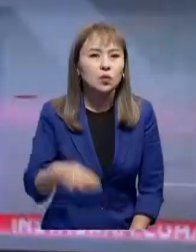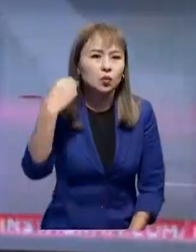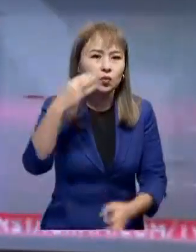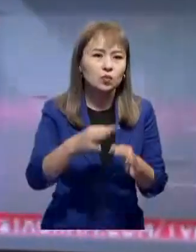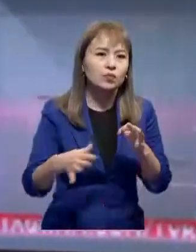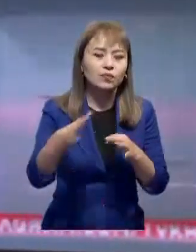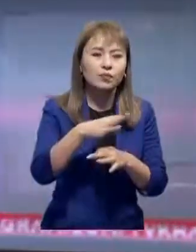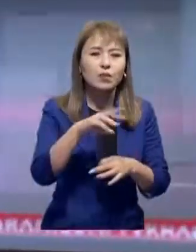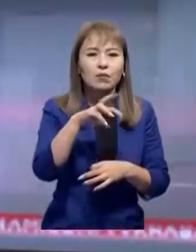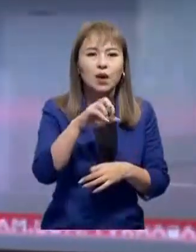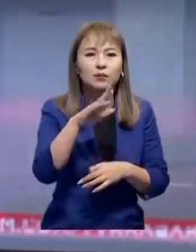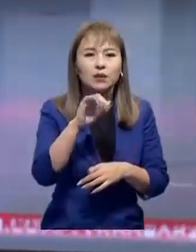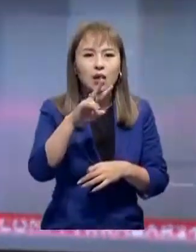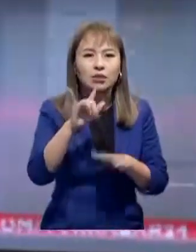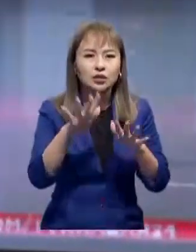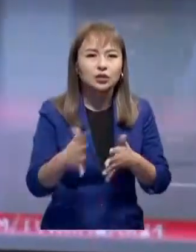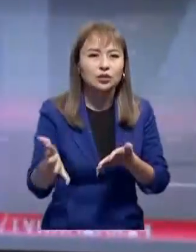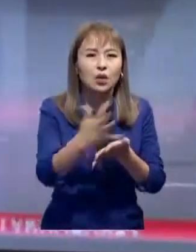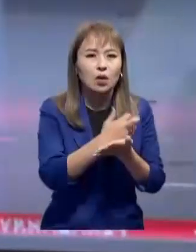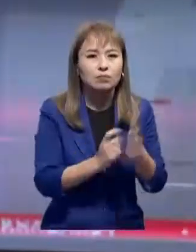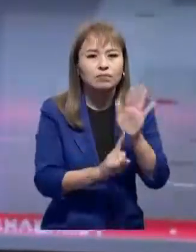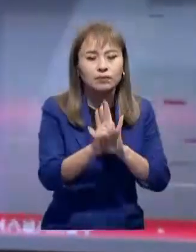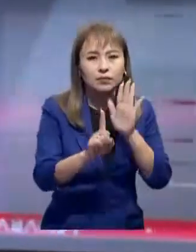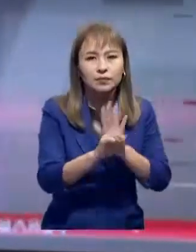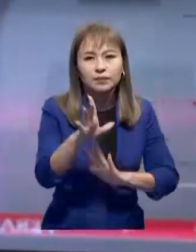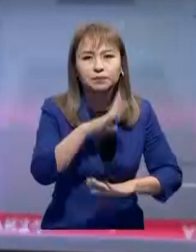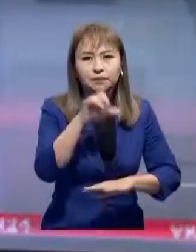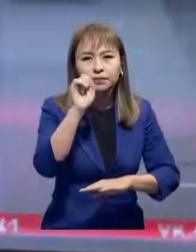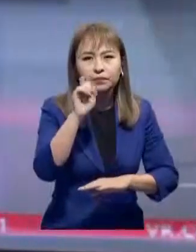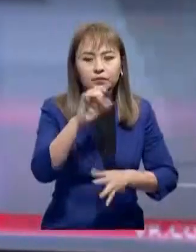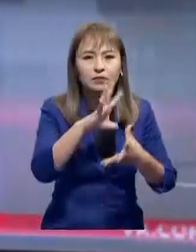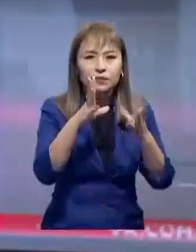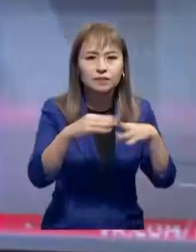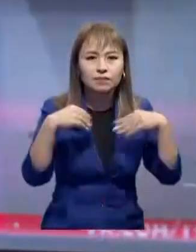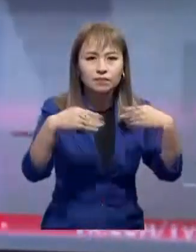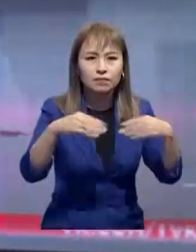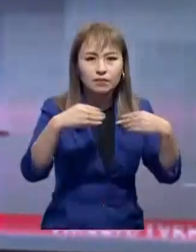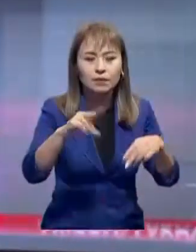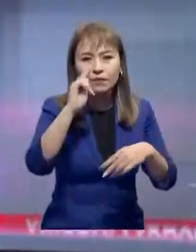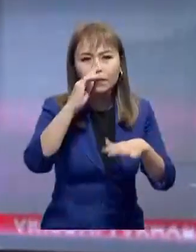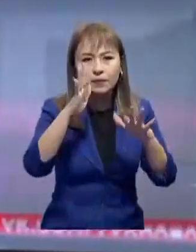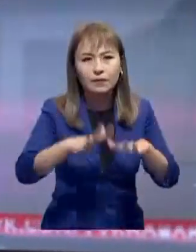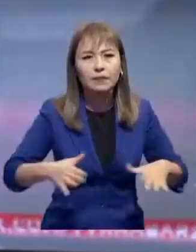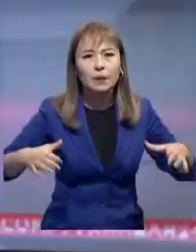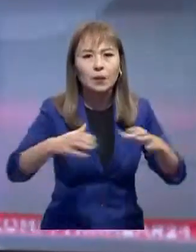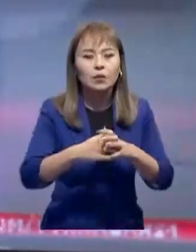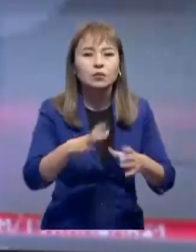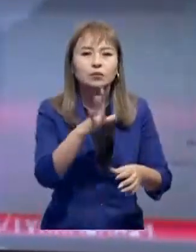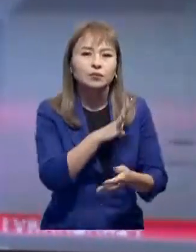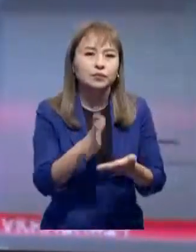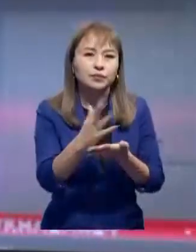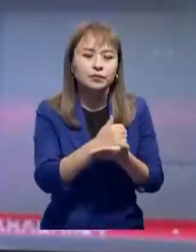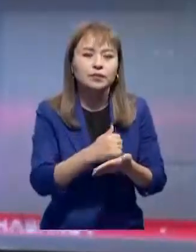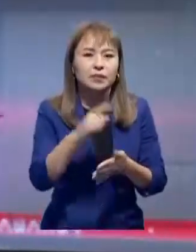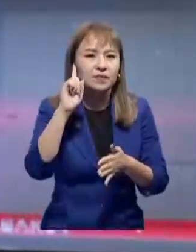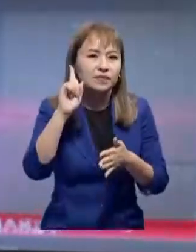Түркістан облысының Мақталы аудандарында жиын терін науқаны басталды. Ақ алтынның жаңа тұқымын еккен ордабасылық диқандар мол өнім алудан